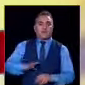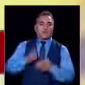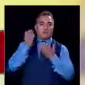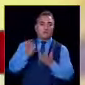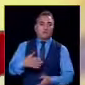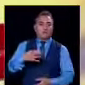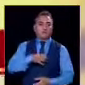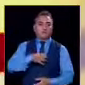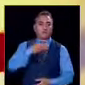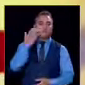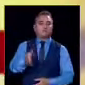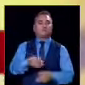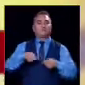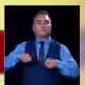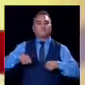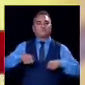sürdü.